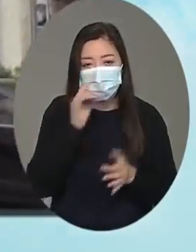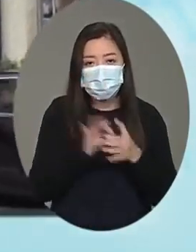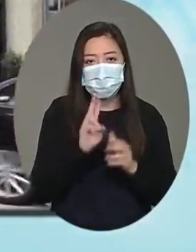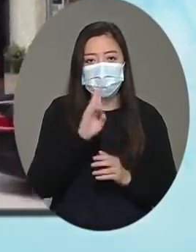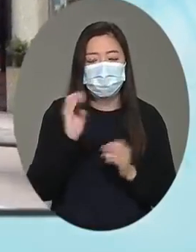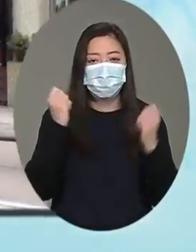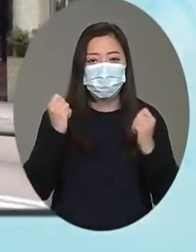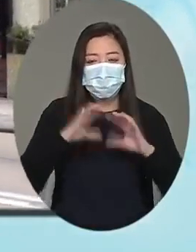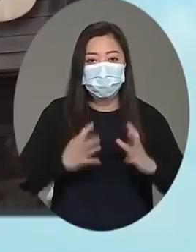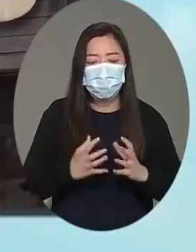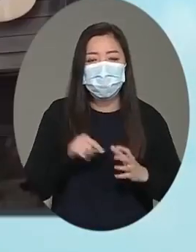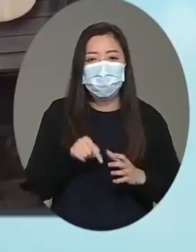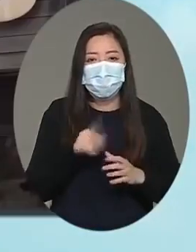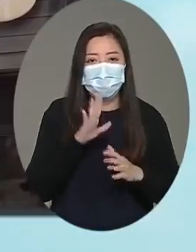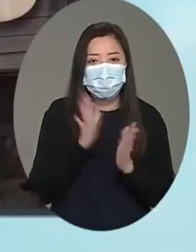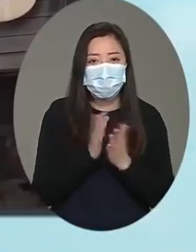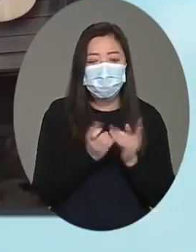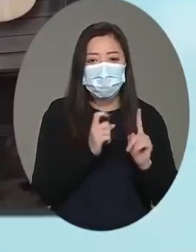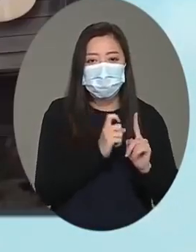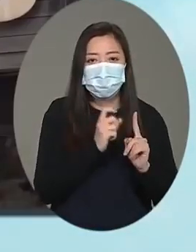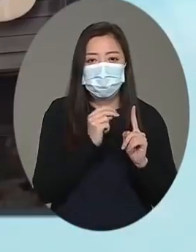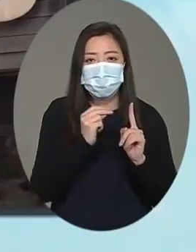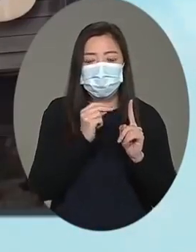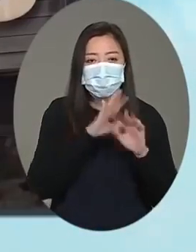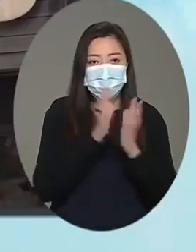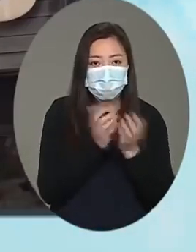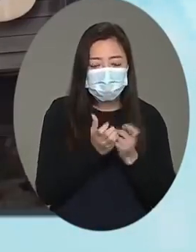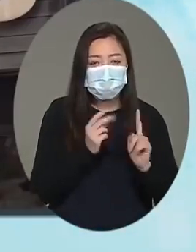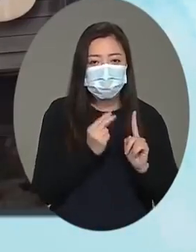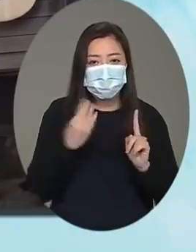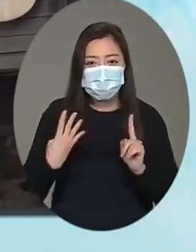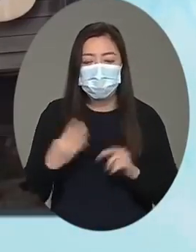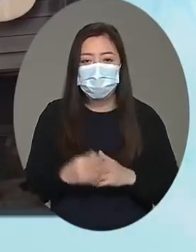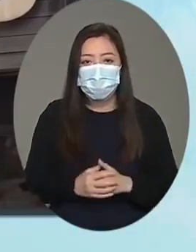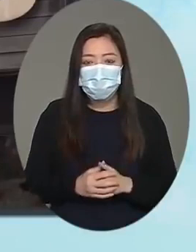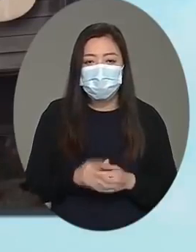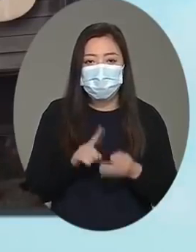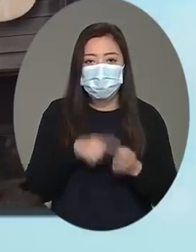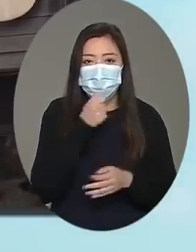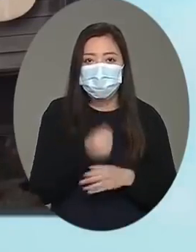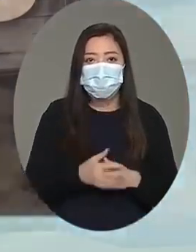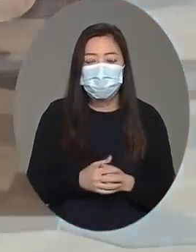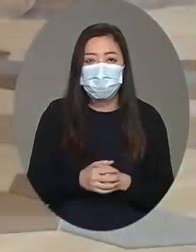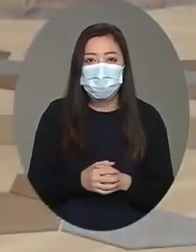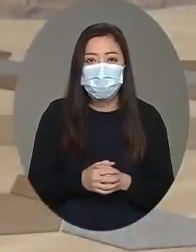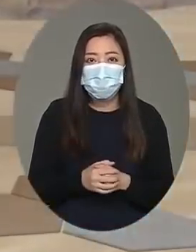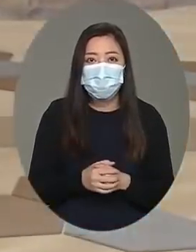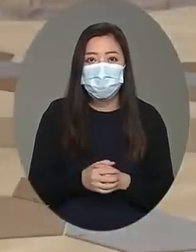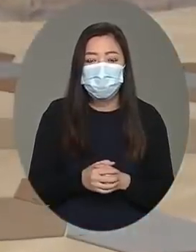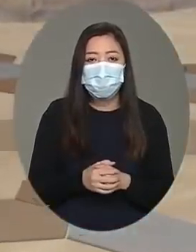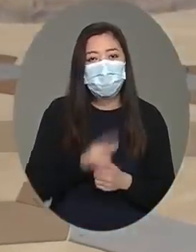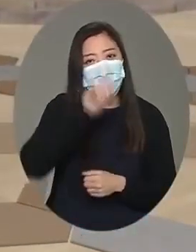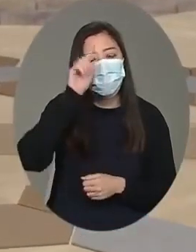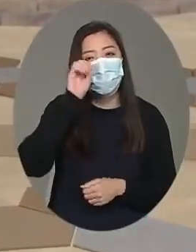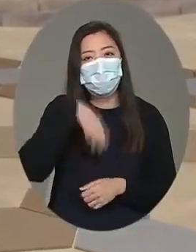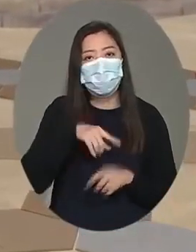关，群组至今有147宗确诊。香港电台记者朱石君报道。